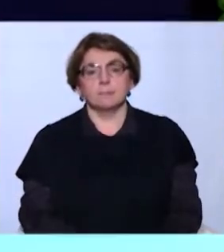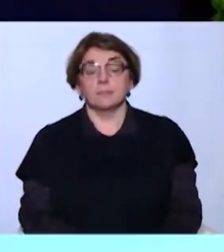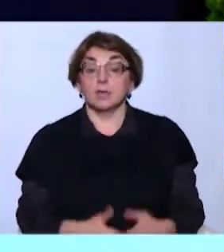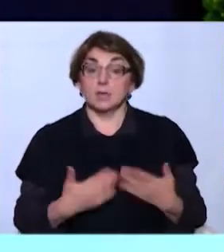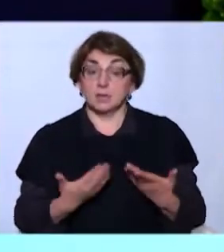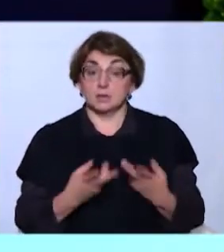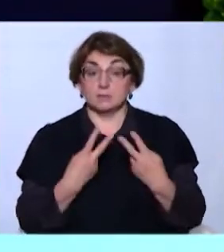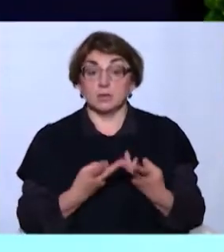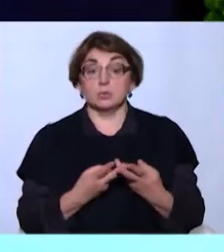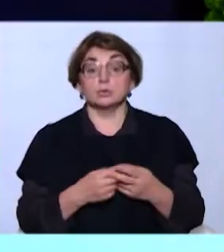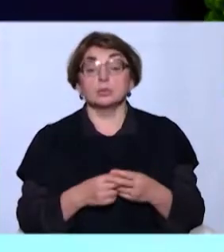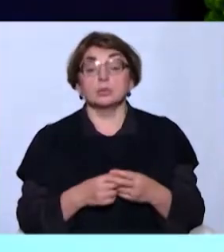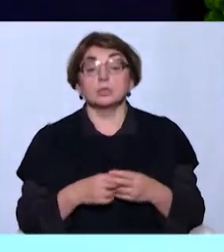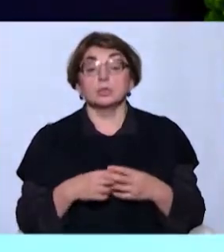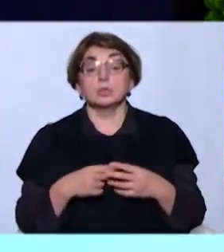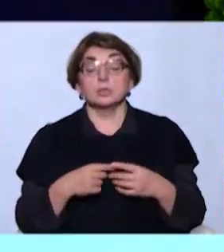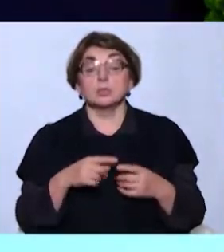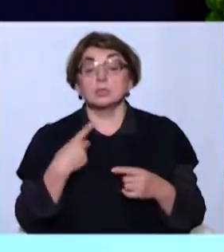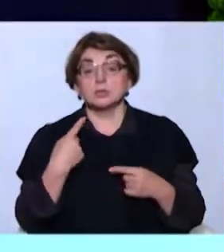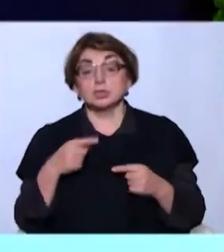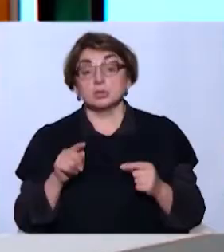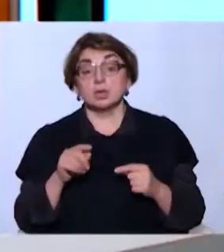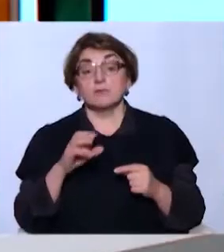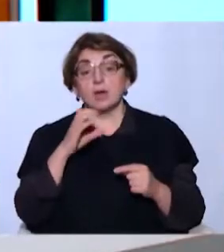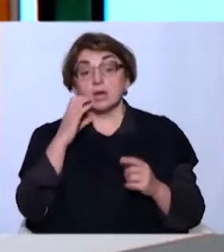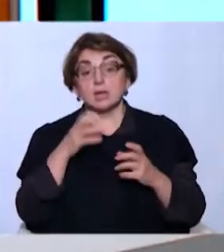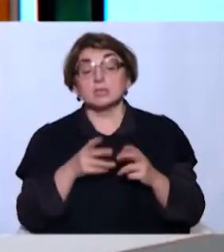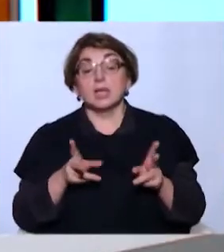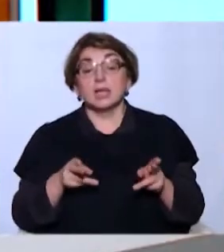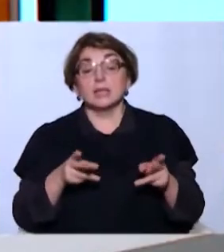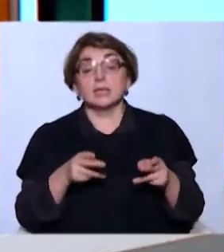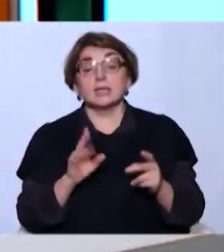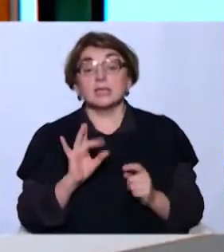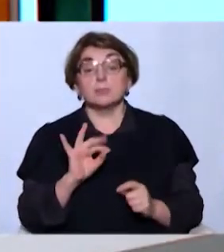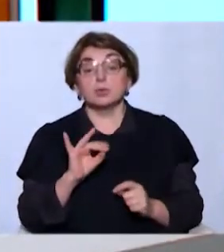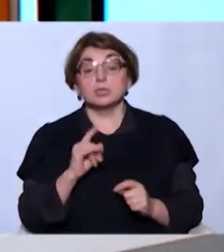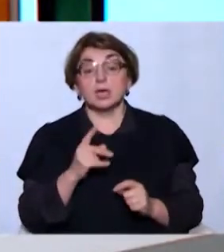ეხლა განვიხილოთ შემდეგი კლასი. ეს არის კლასი კიბოსნაირები.